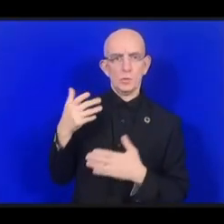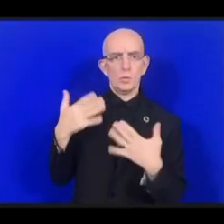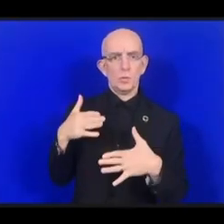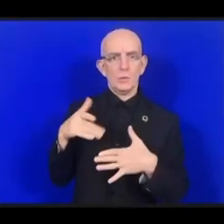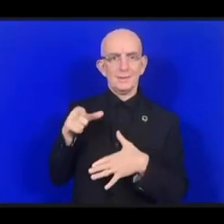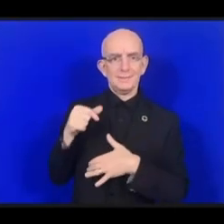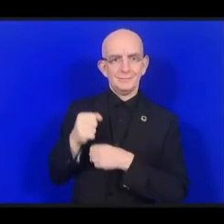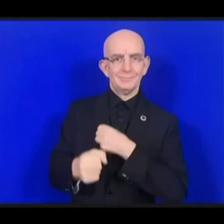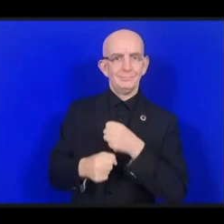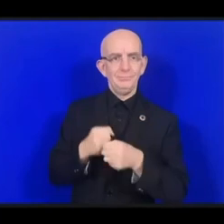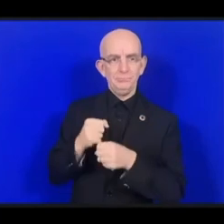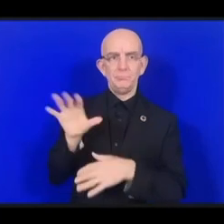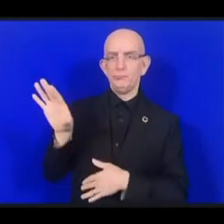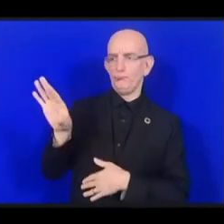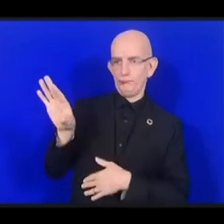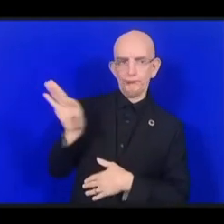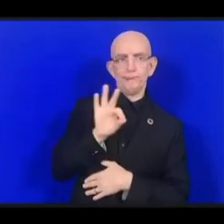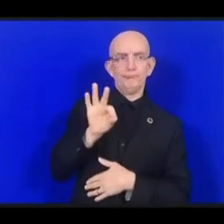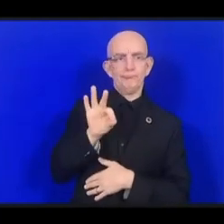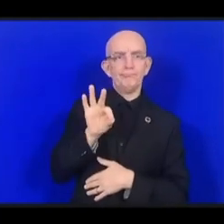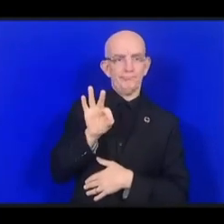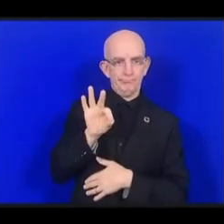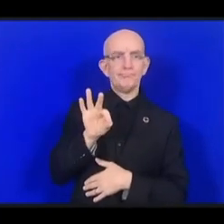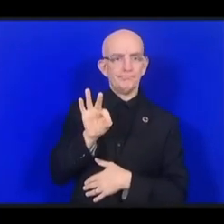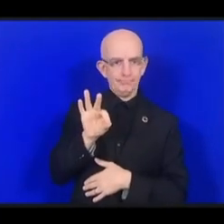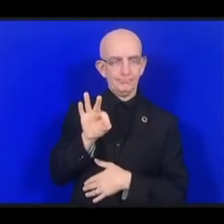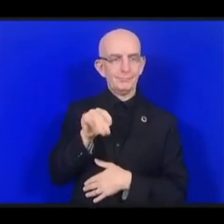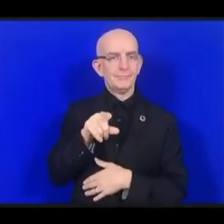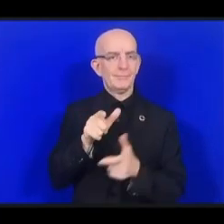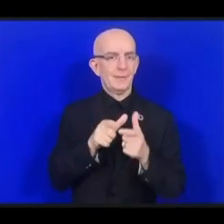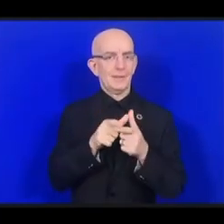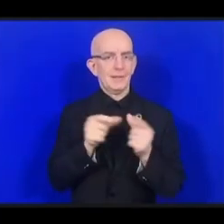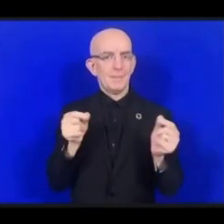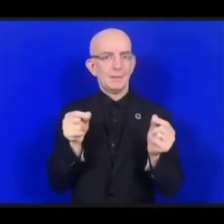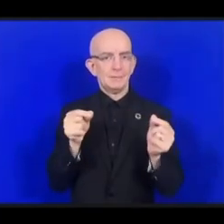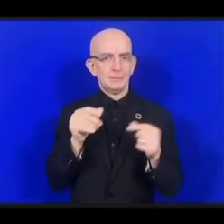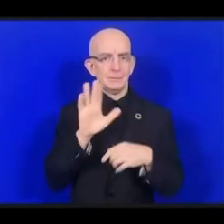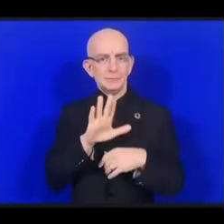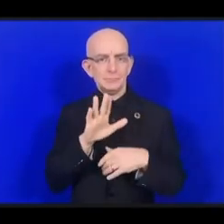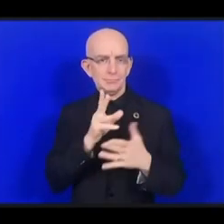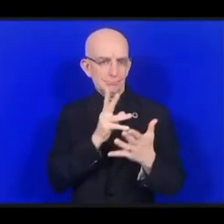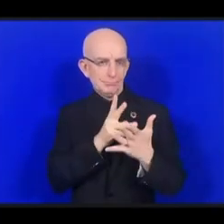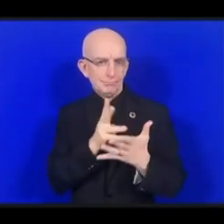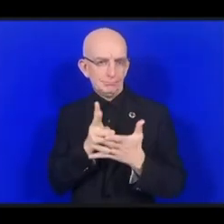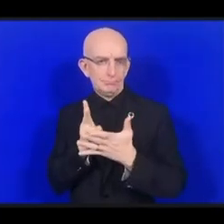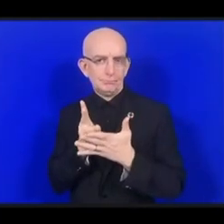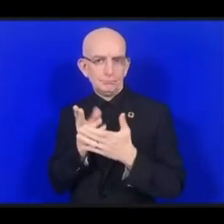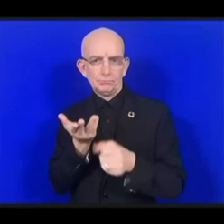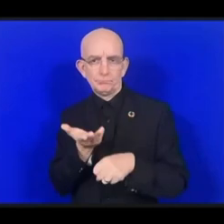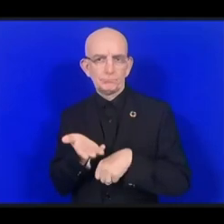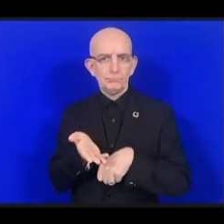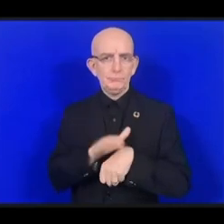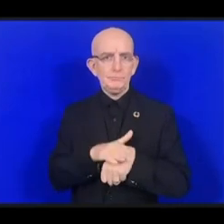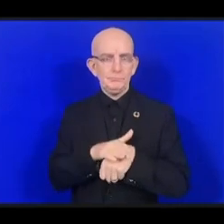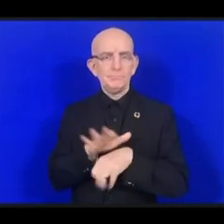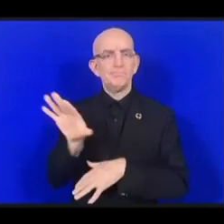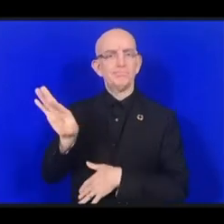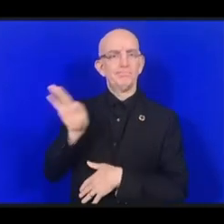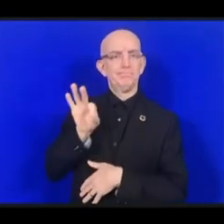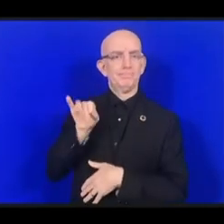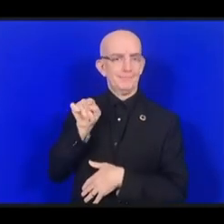え今年の幹事を清水寺でえ書いて発表いたしておりますがその2011年